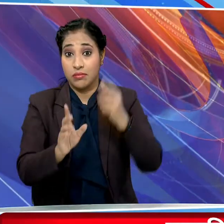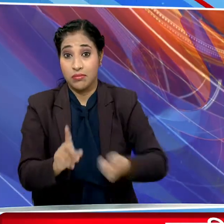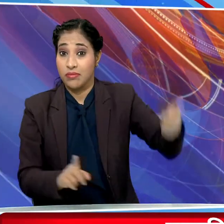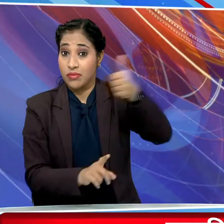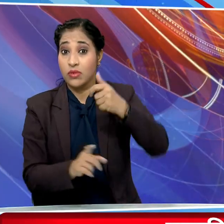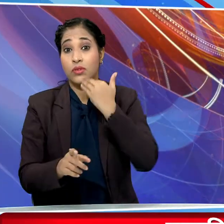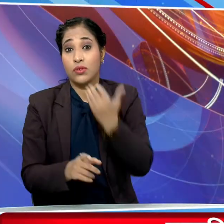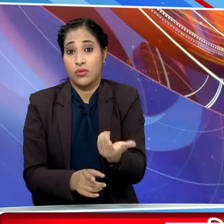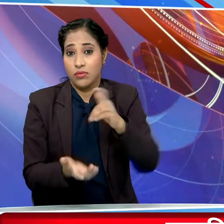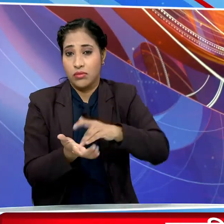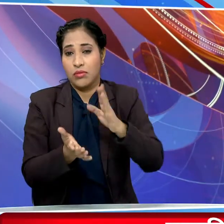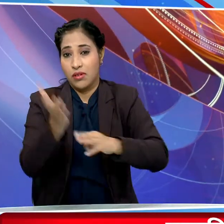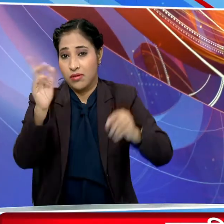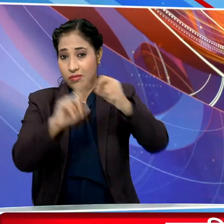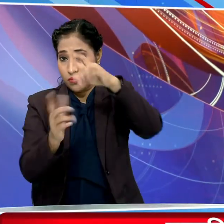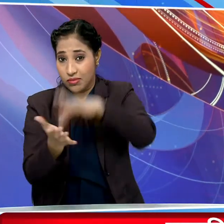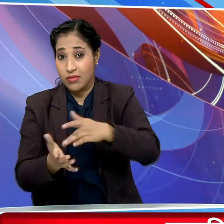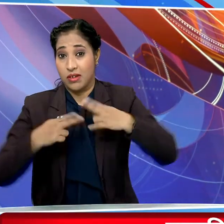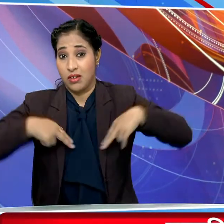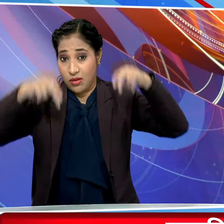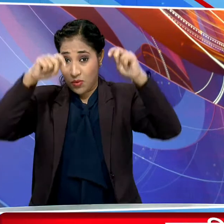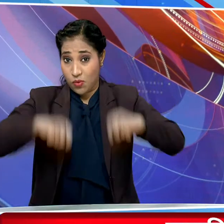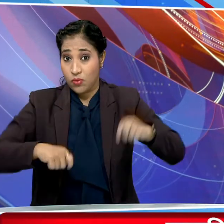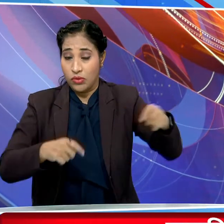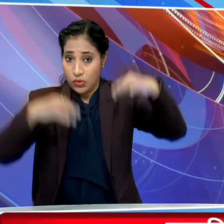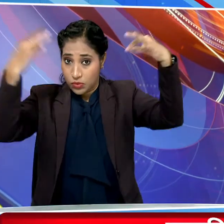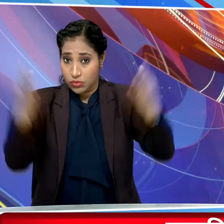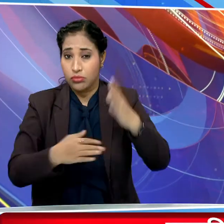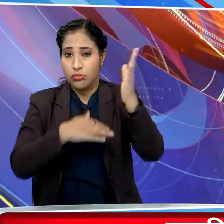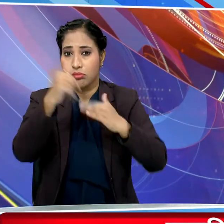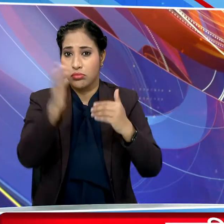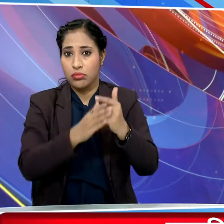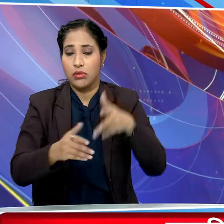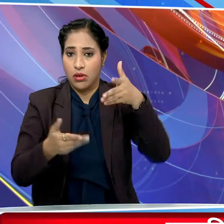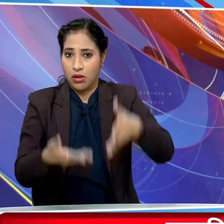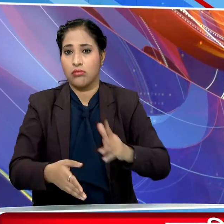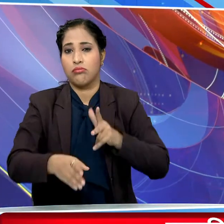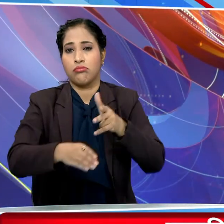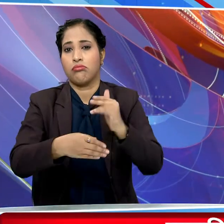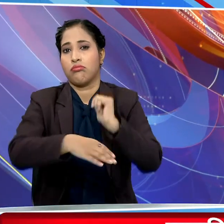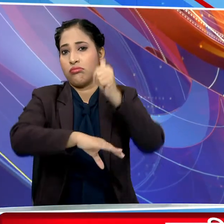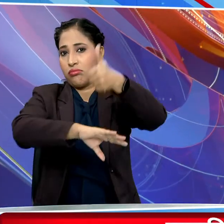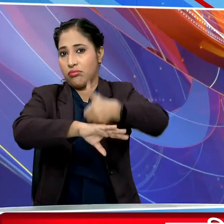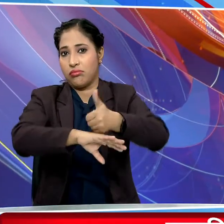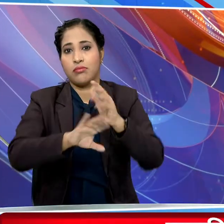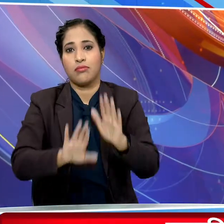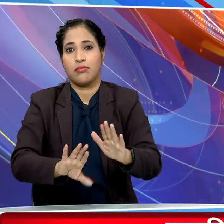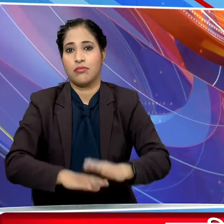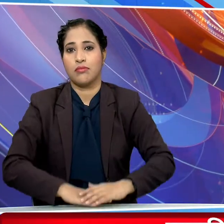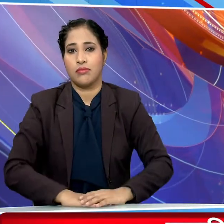राष्ट्रपति जबलपुर में मध्य प्रदेश हाई कोर्ट की नई बिल्डिंग की भी रखेंगे आधारशिला।